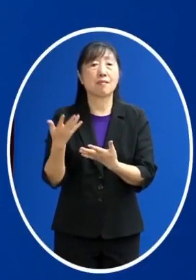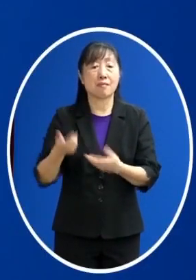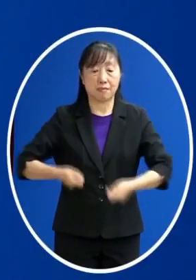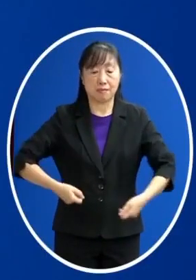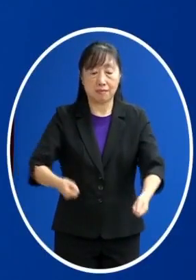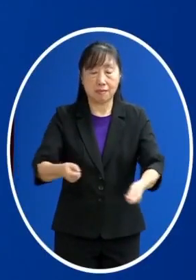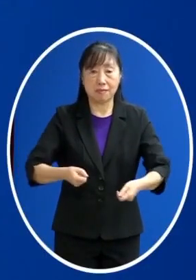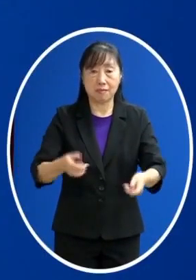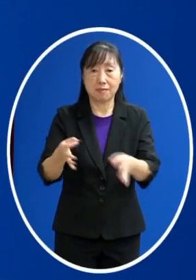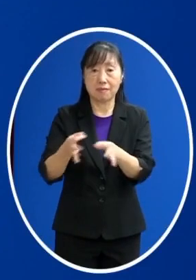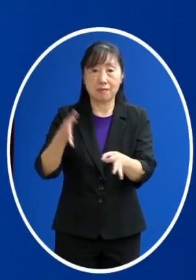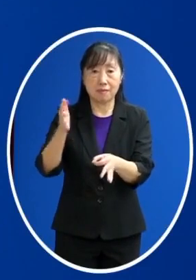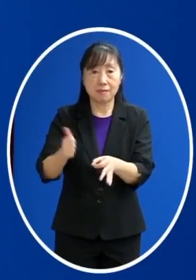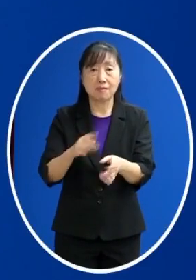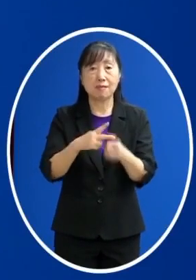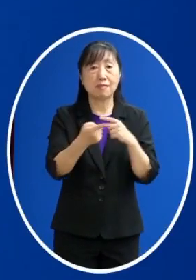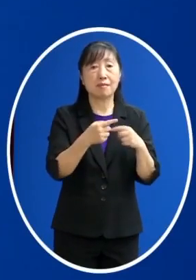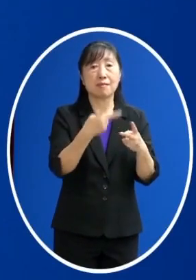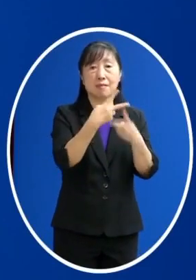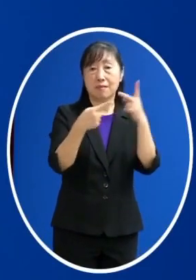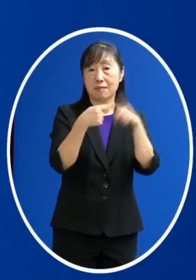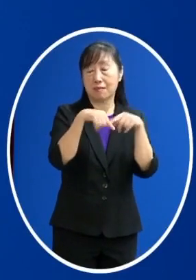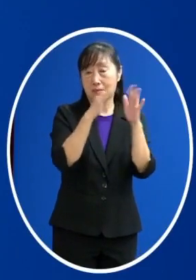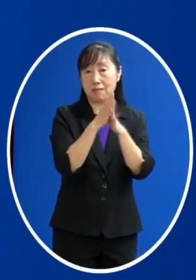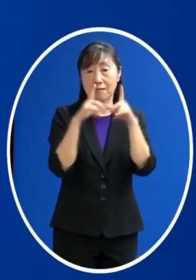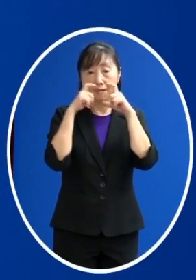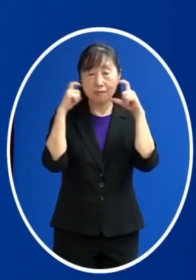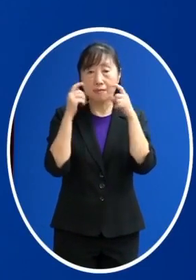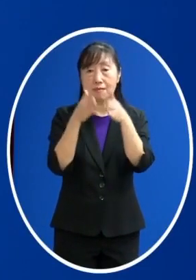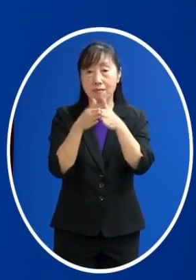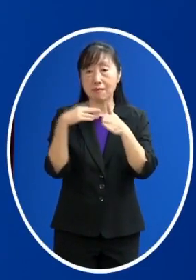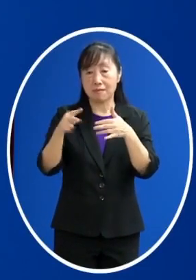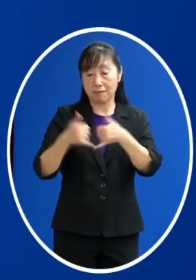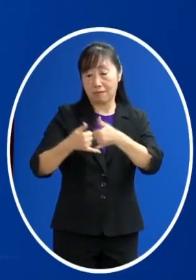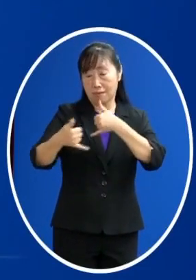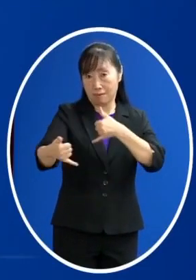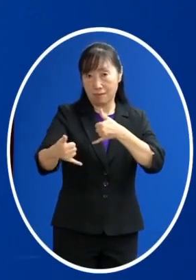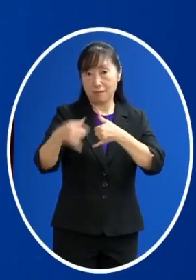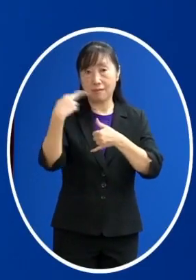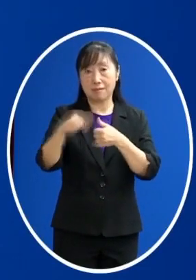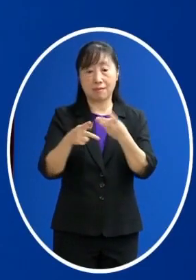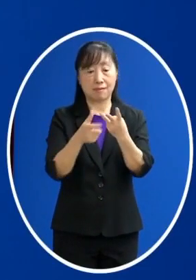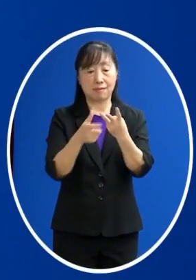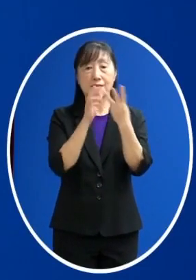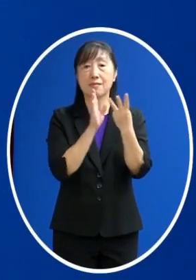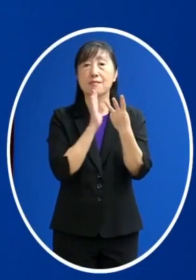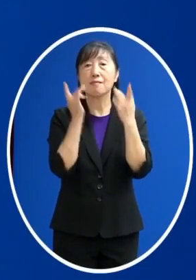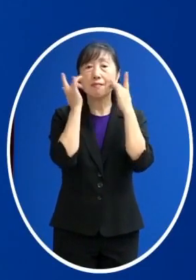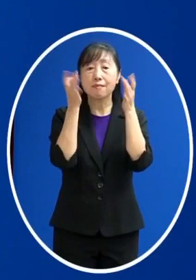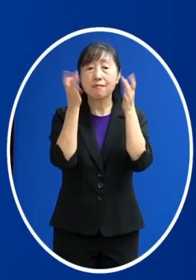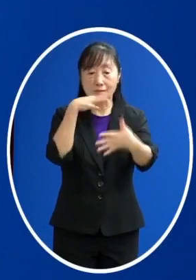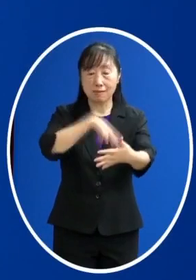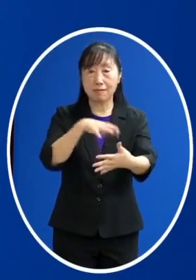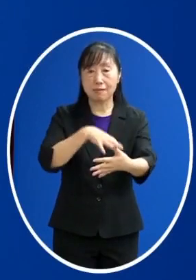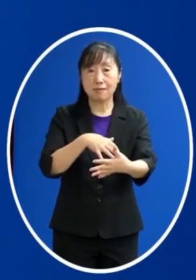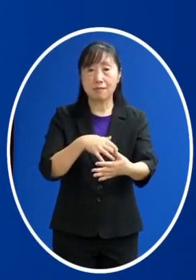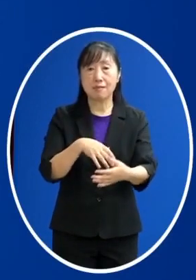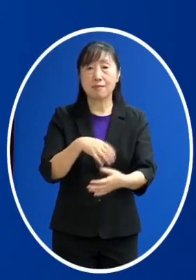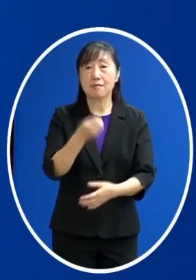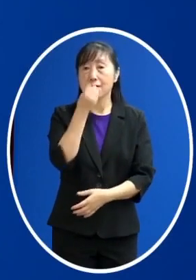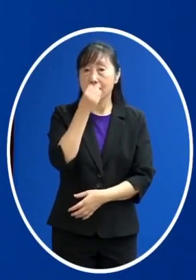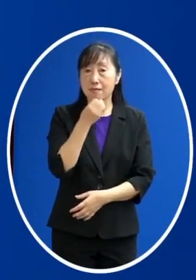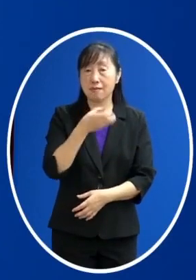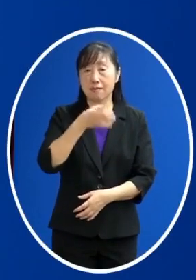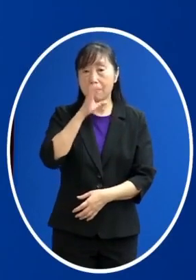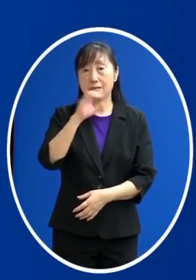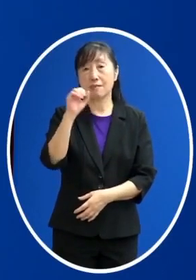一定要全程佩戴口罩来维持社交的距离。那第三个部分，这个市场内里面的饮食是外